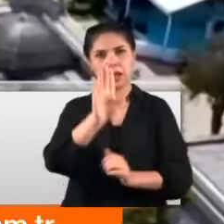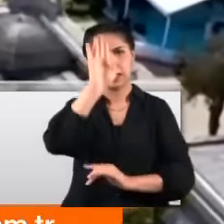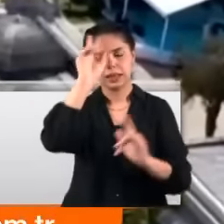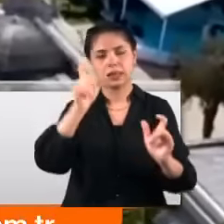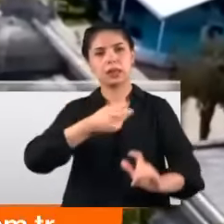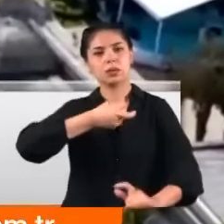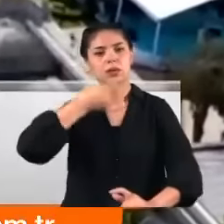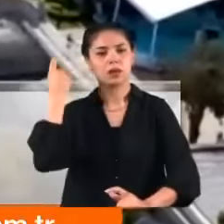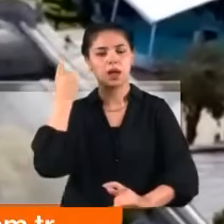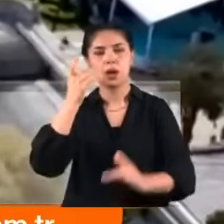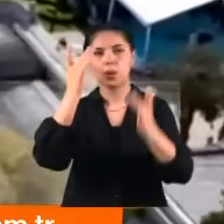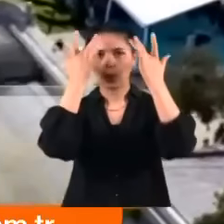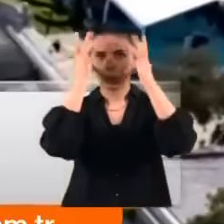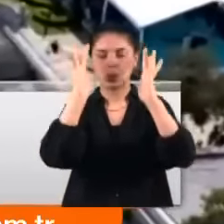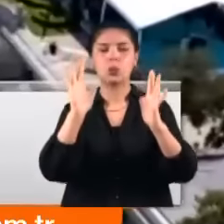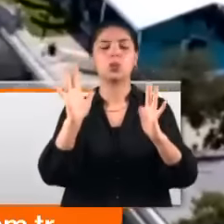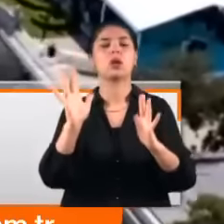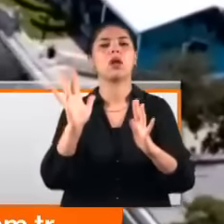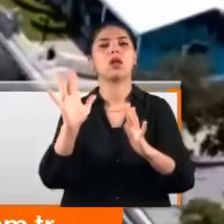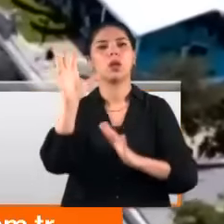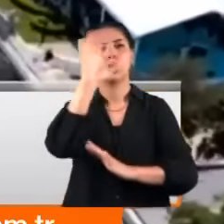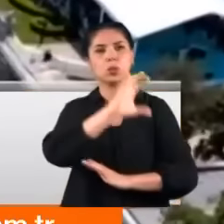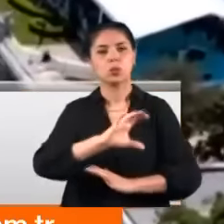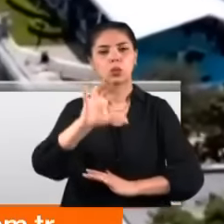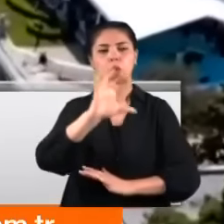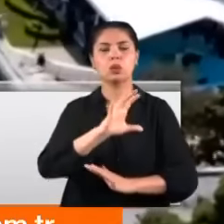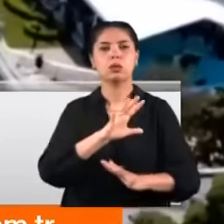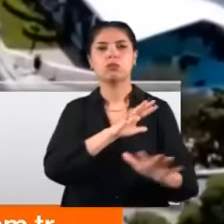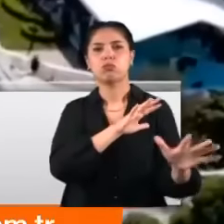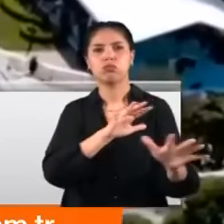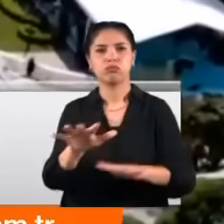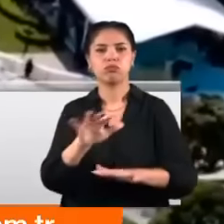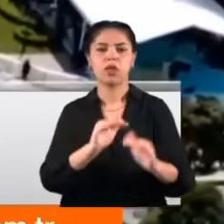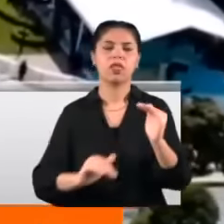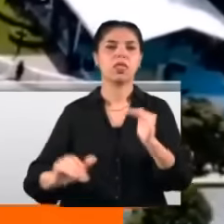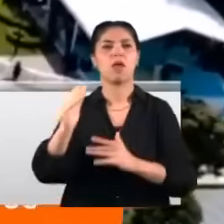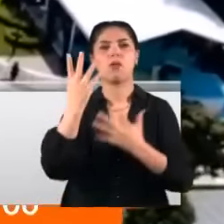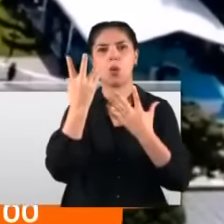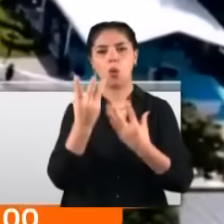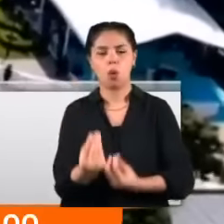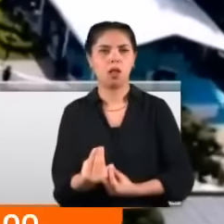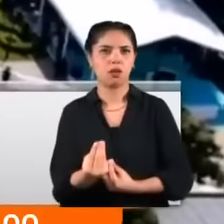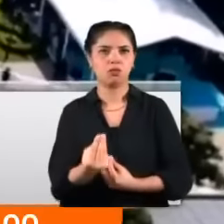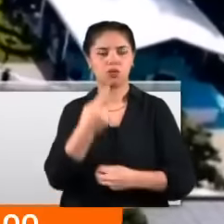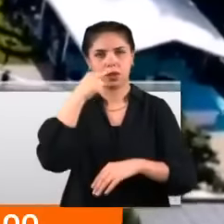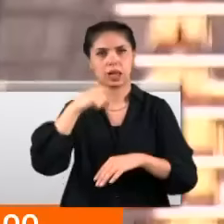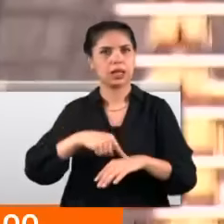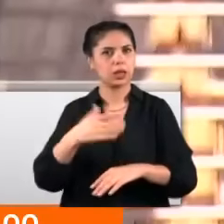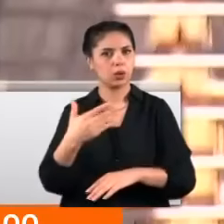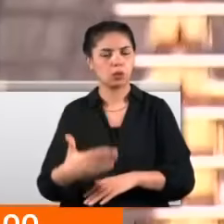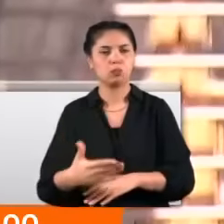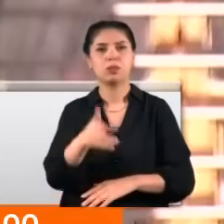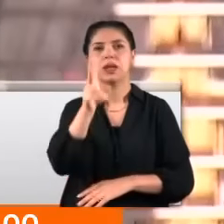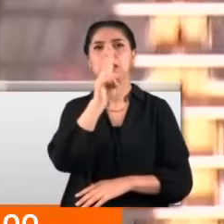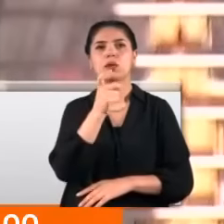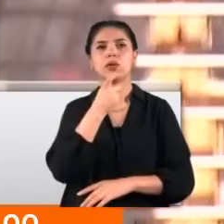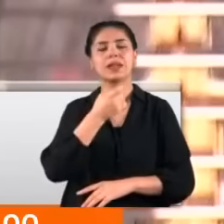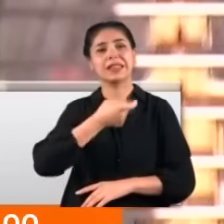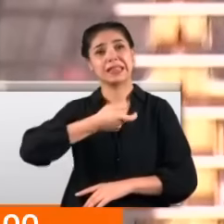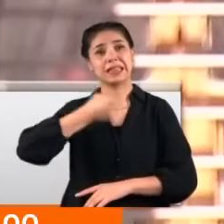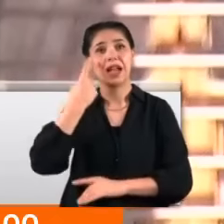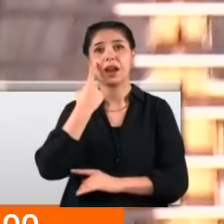tarihi, kültürel ve turistik cazibesinin daha da artacağına inanıyorum. 200 yıllık